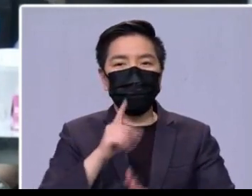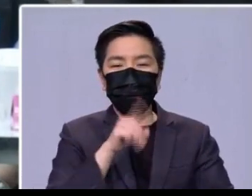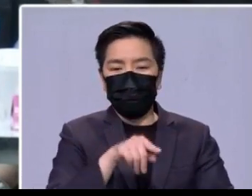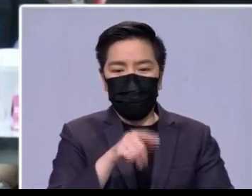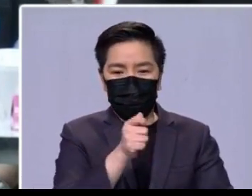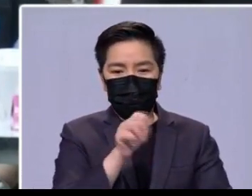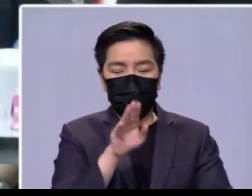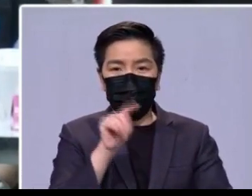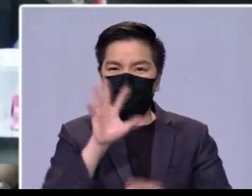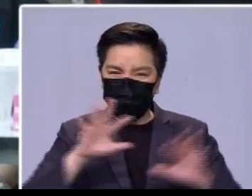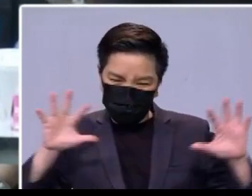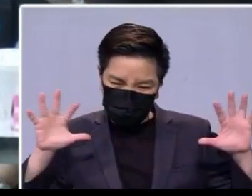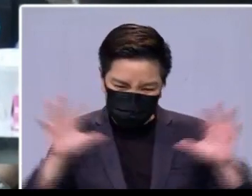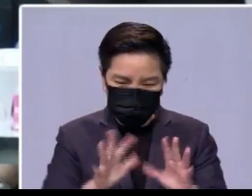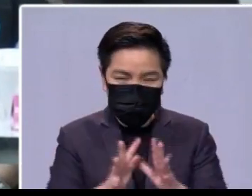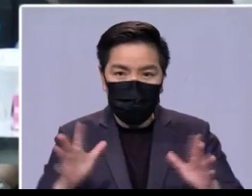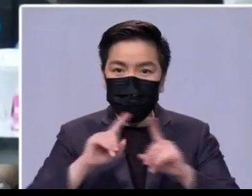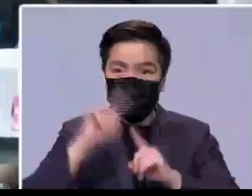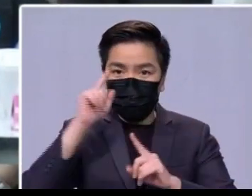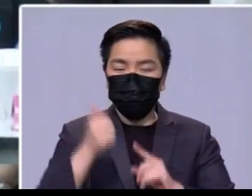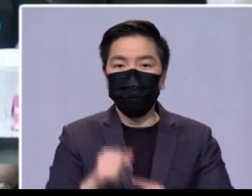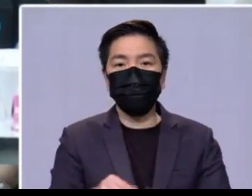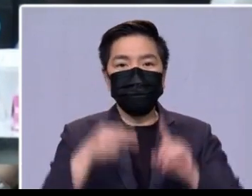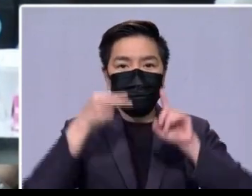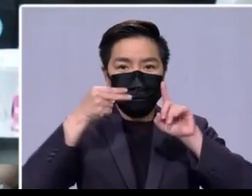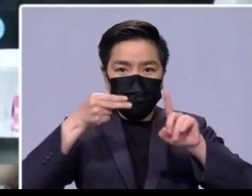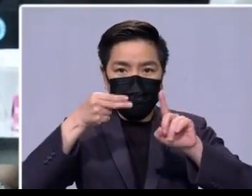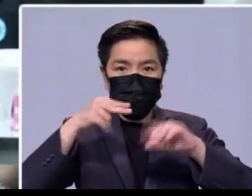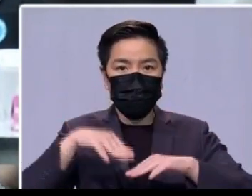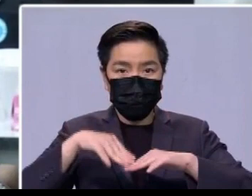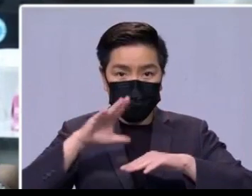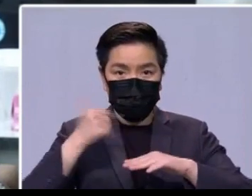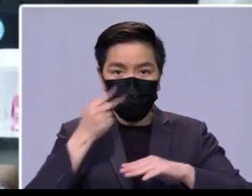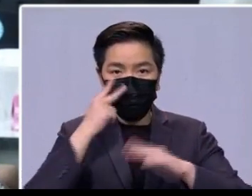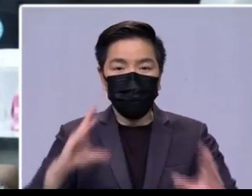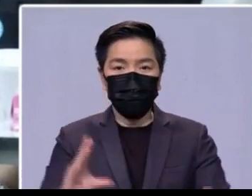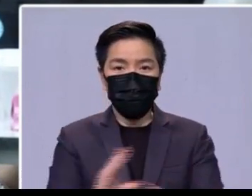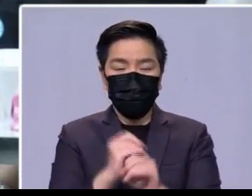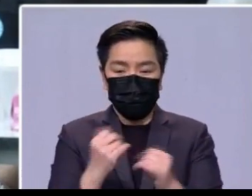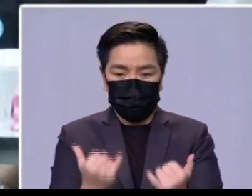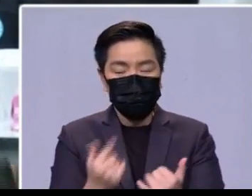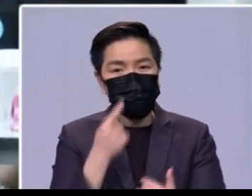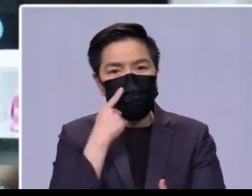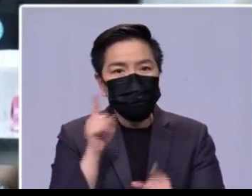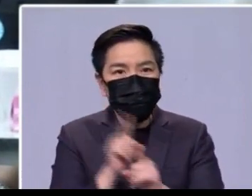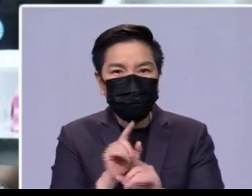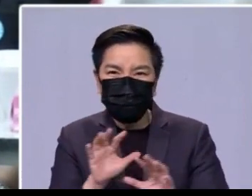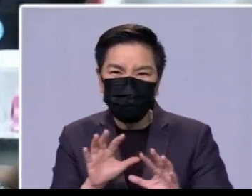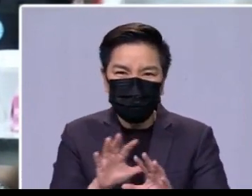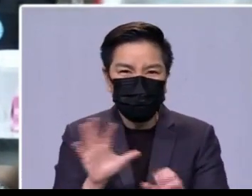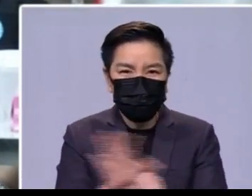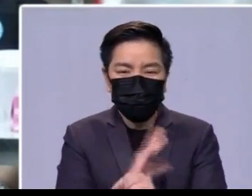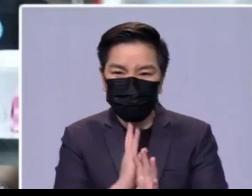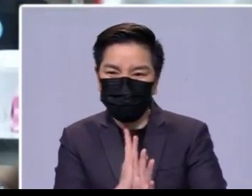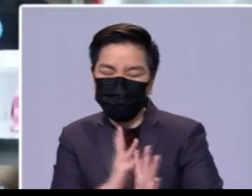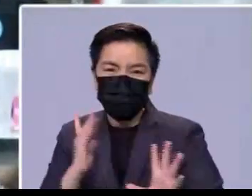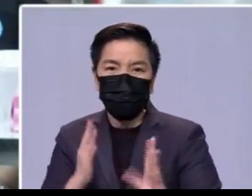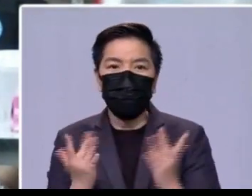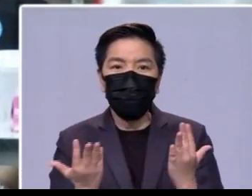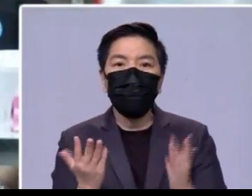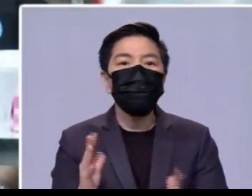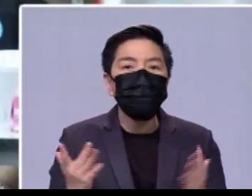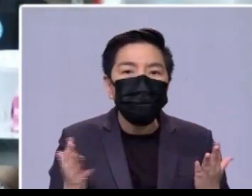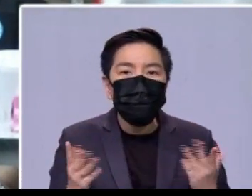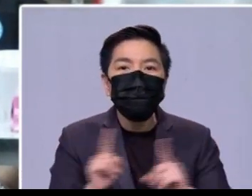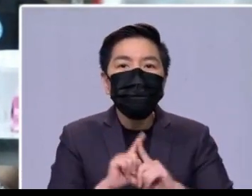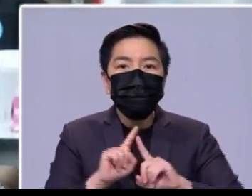มีสิทธิ์เลือกตั้งมากที่สุดในเชียงใหม่นะครับมากกว่า 10,000 คนนะครับก็ภาพรวมนั้นก็ถือว่าไม่ได้คึกคักขนาดที่ต้องต่อแถวรอคิวกันนะ